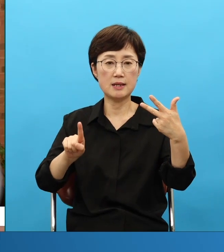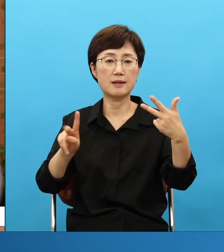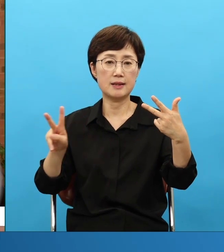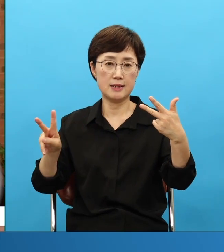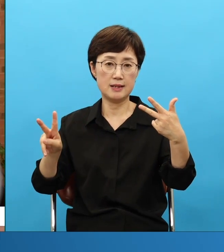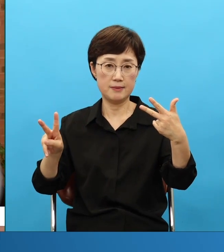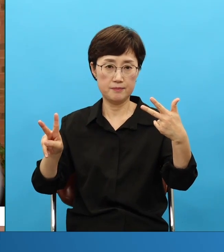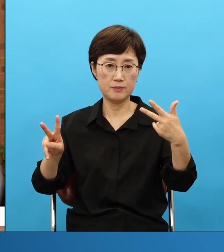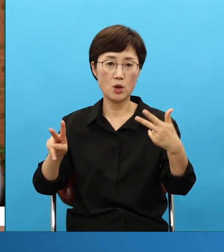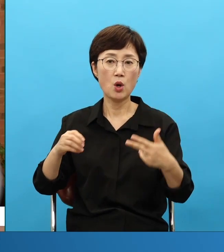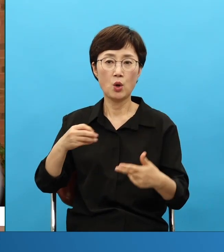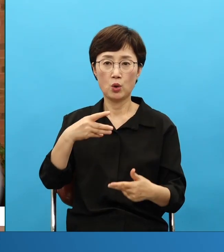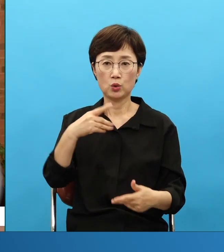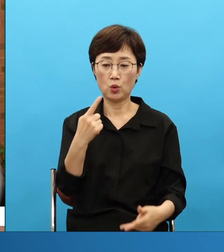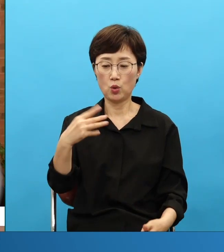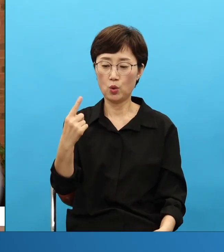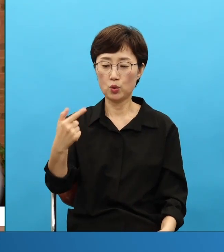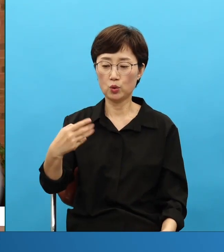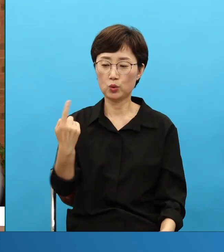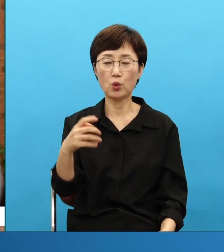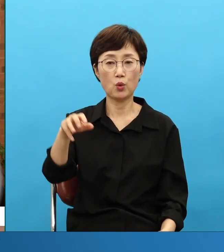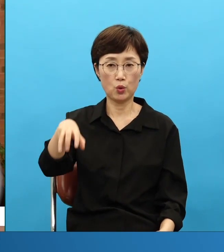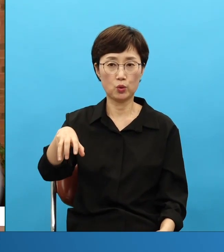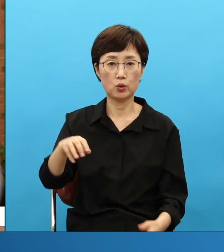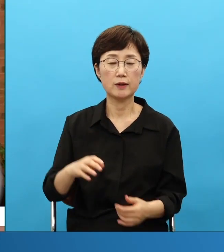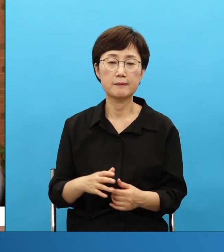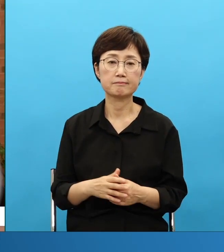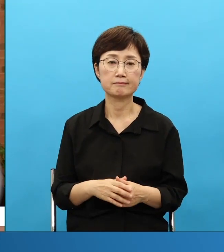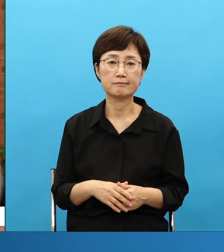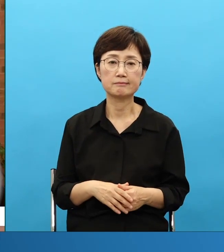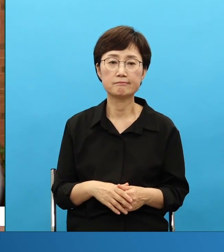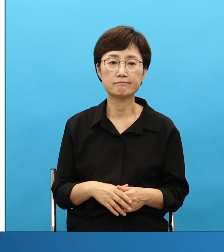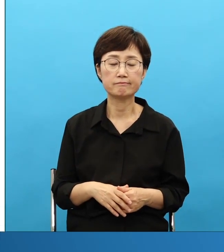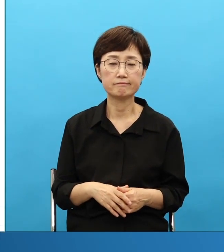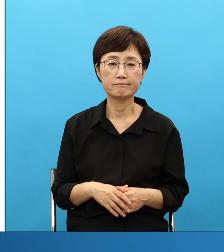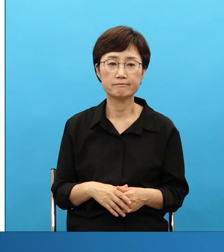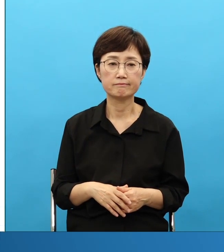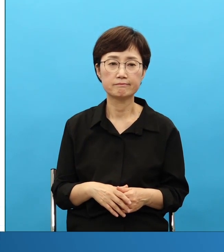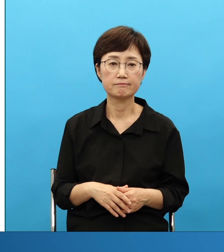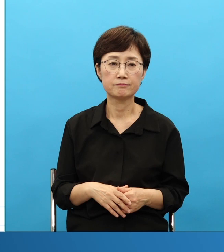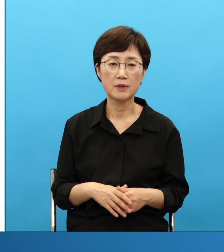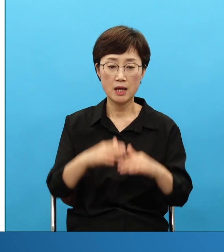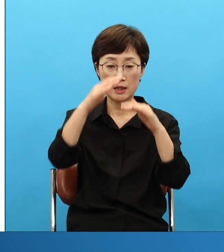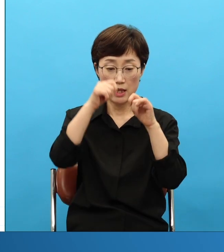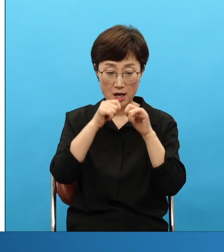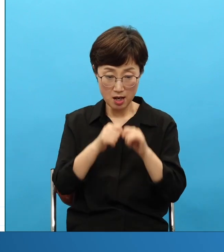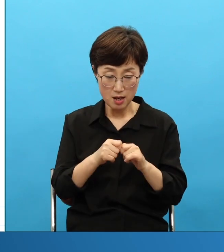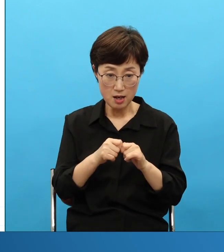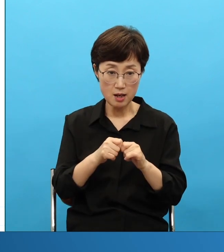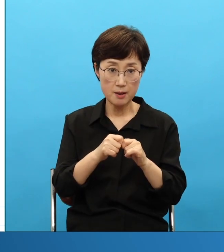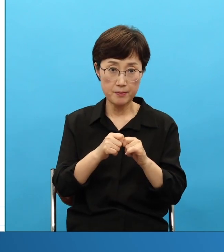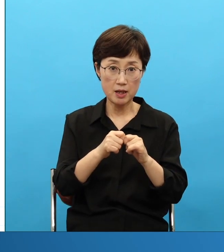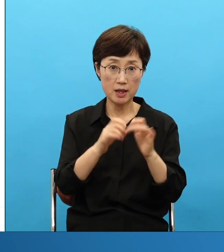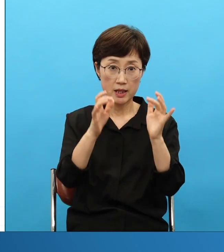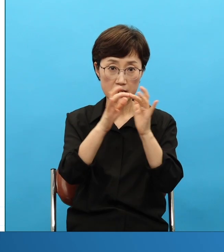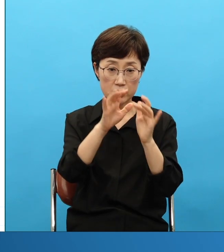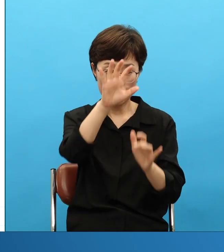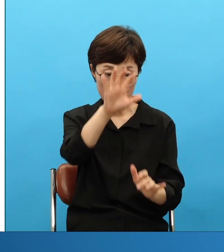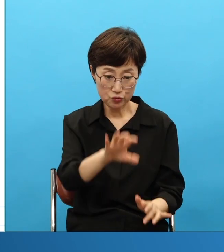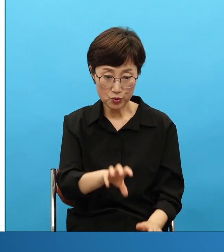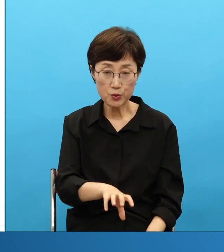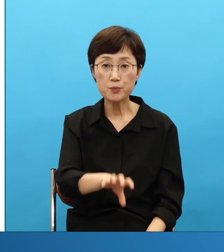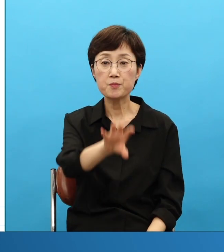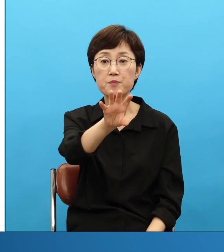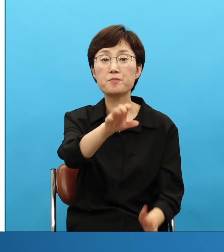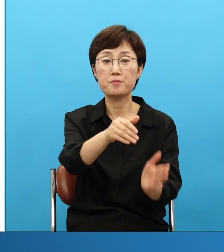1일부터 이틀간 토론토 델타 호텔에서 진행됩니다. 자세한 내용은 위아 2024 해외 집회